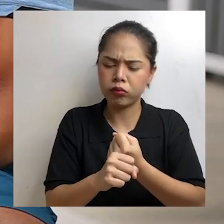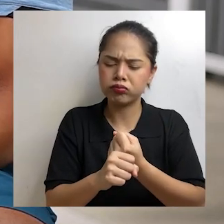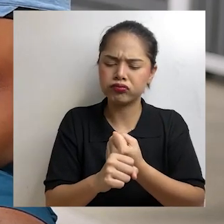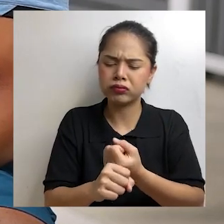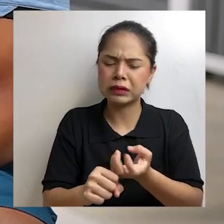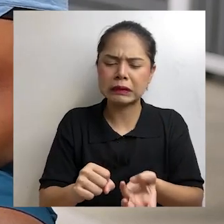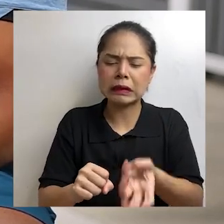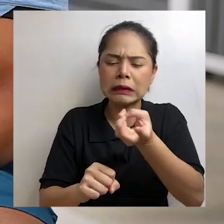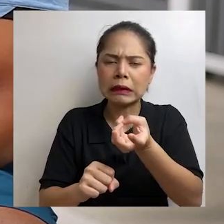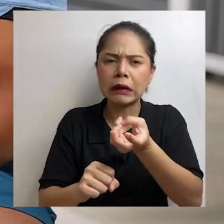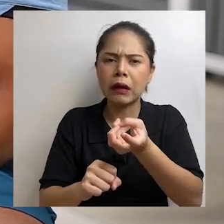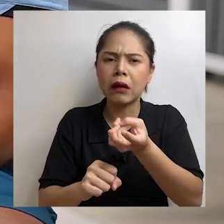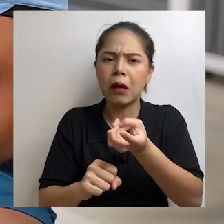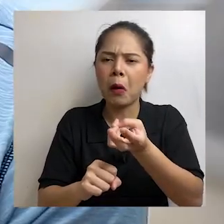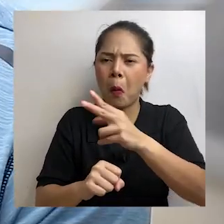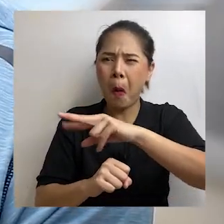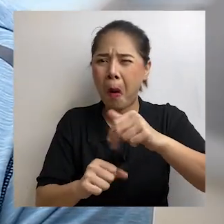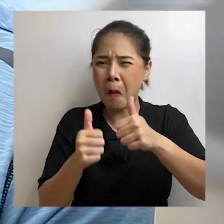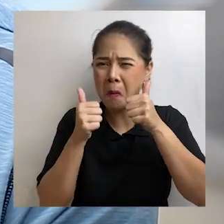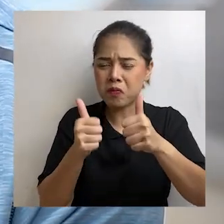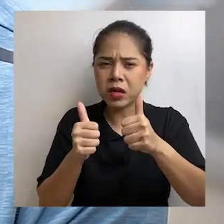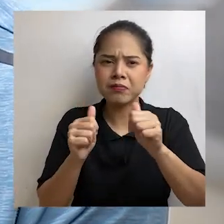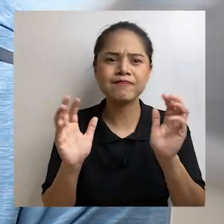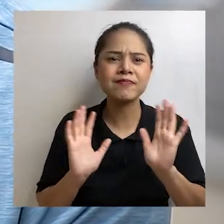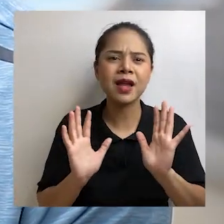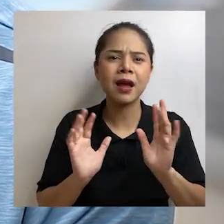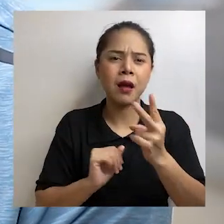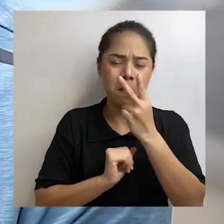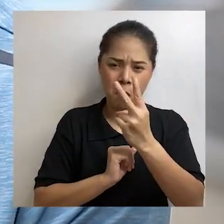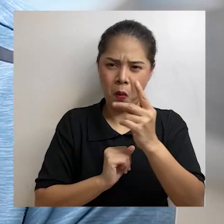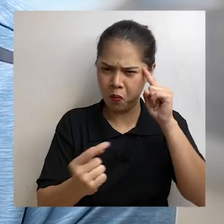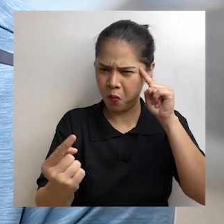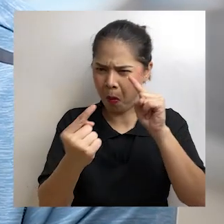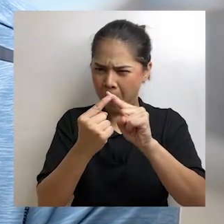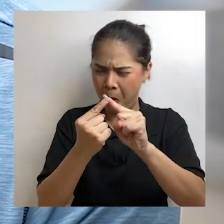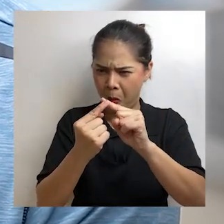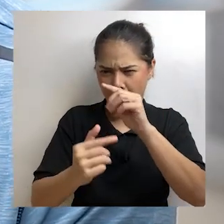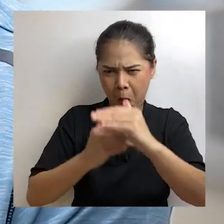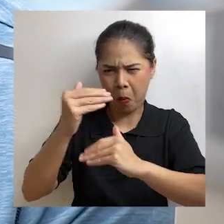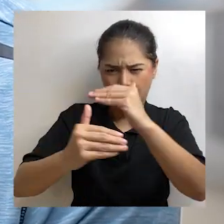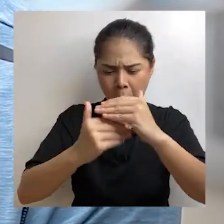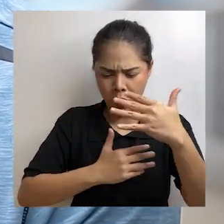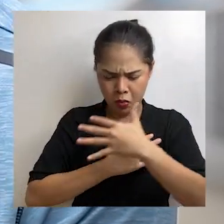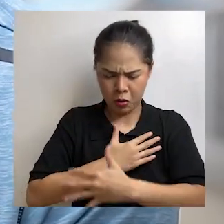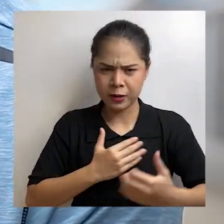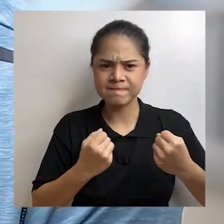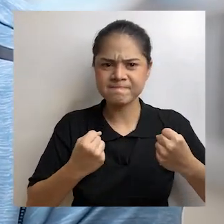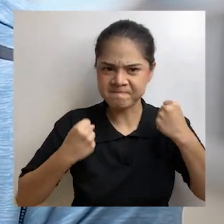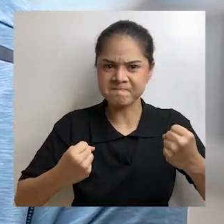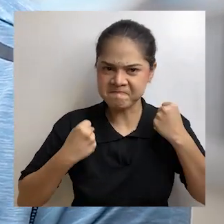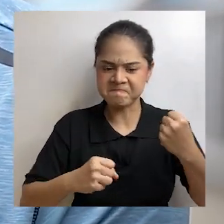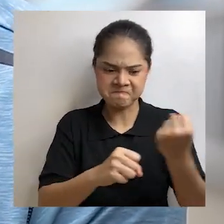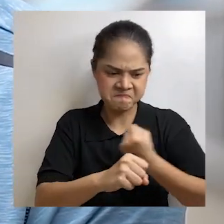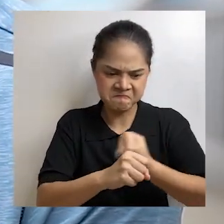ได้ผลสําเร็จที่มากขึ้นนะครับเรารู้สึกว่าทุกวันน่ะเราต้องก้าวไปข้างหน้าเพื่อที่ทําให้ร่างกายของเราแข็งแรงมากขึ้น